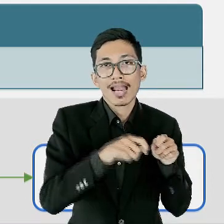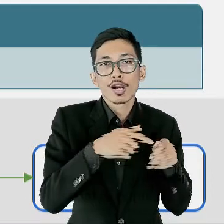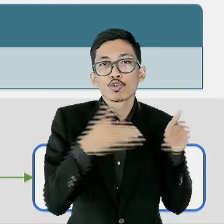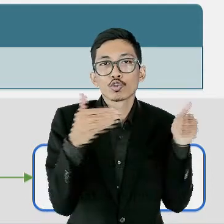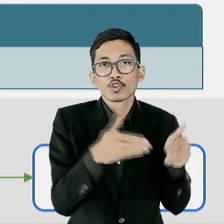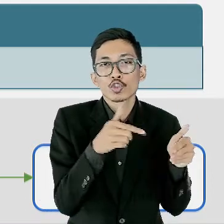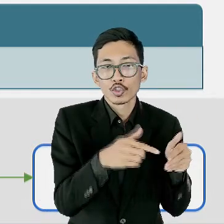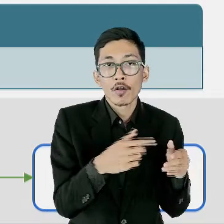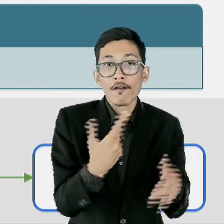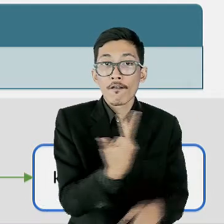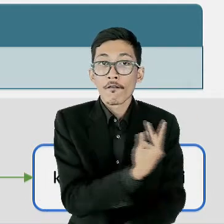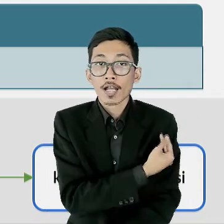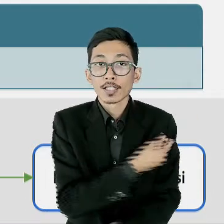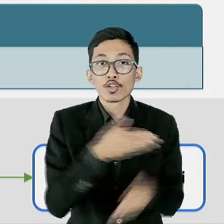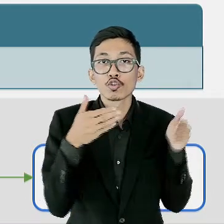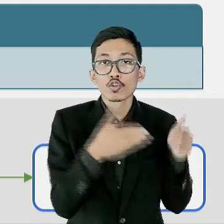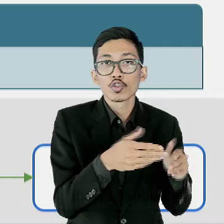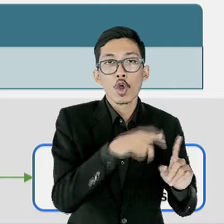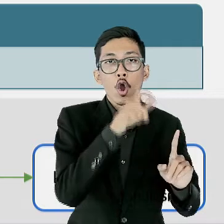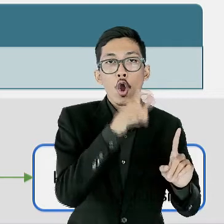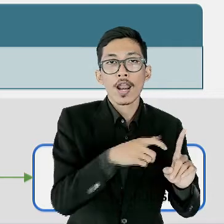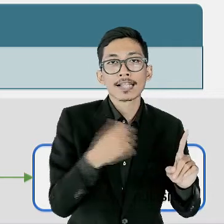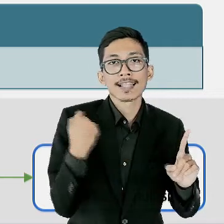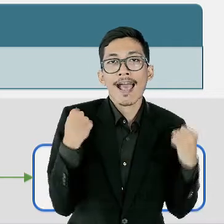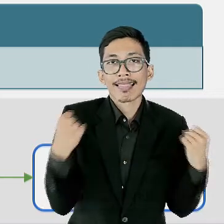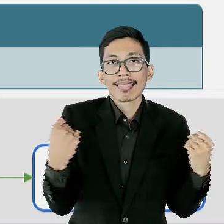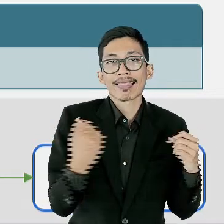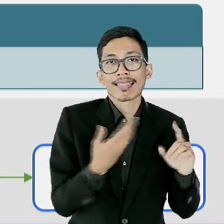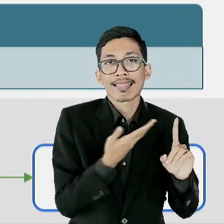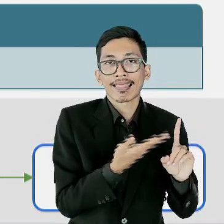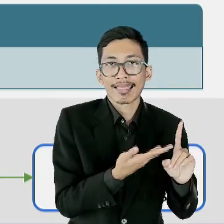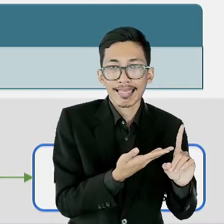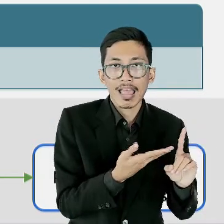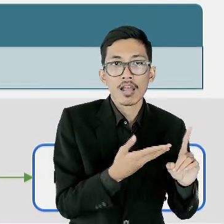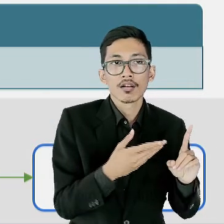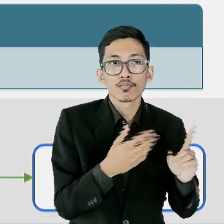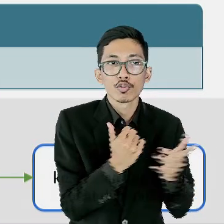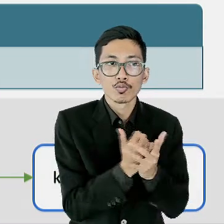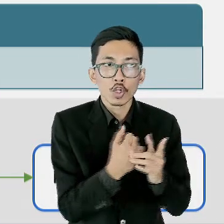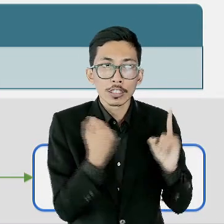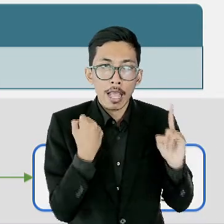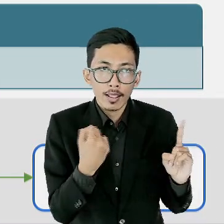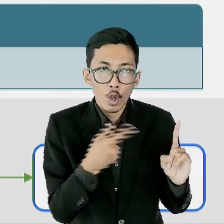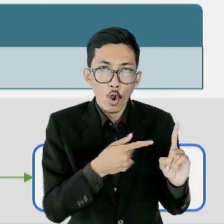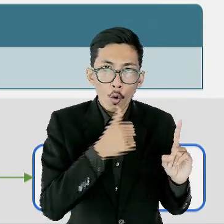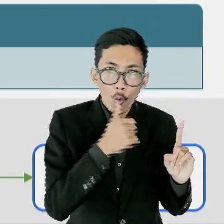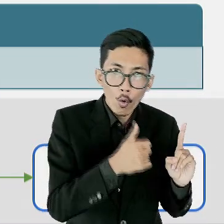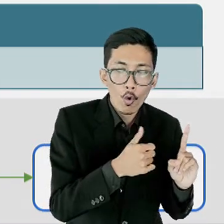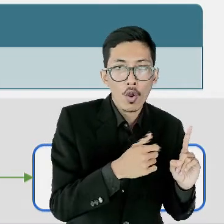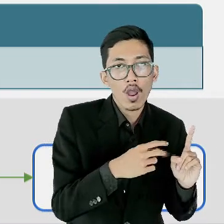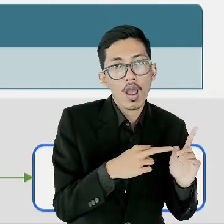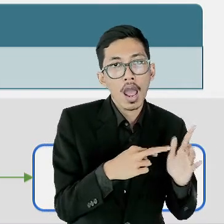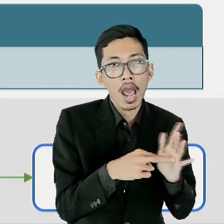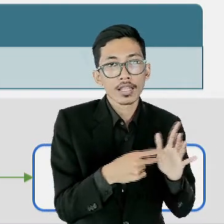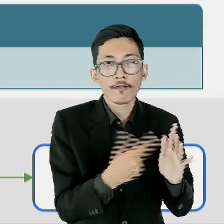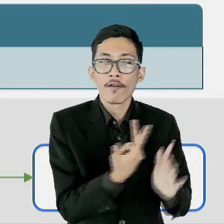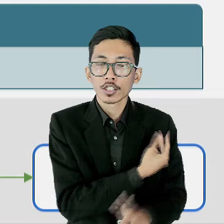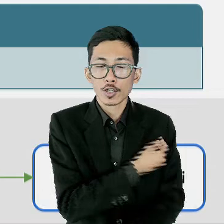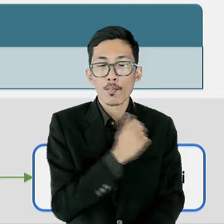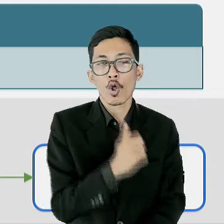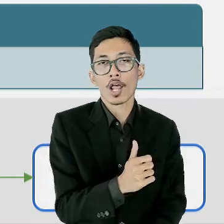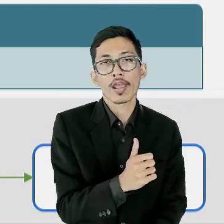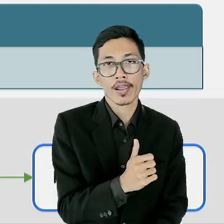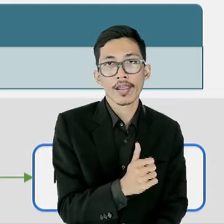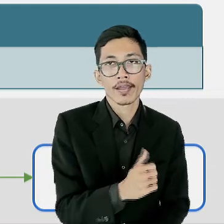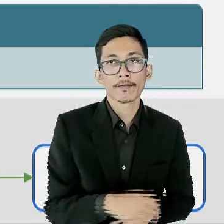untuk orang sehat atau orang dengan penyakit tertentu dalam kondisi yang terkendali sesuai dengan arahan dokter.